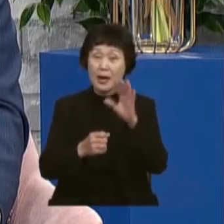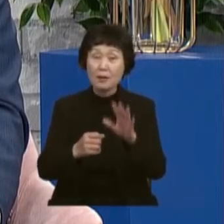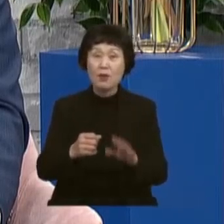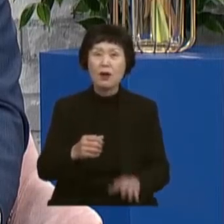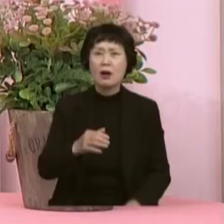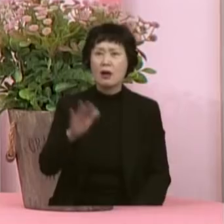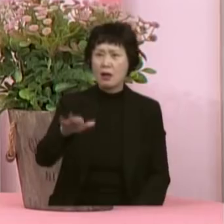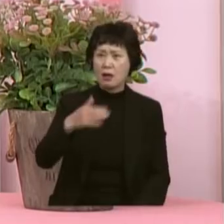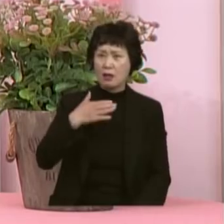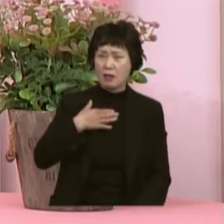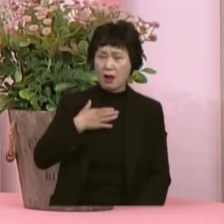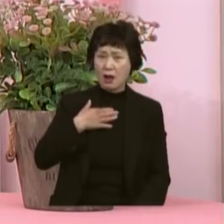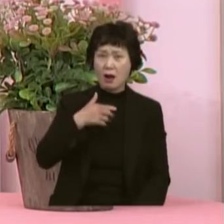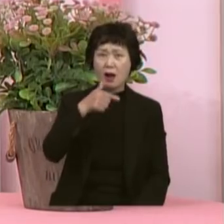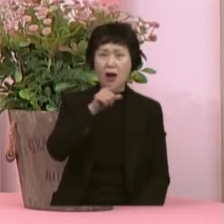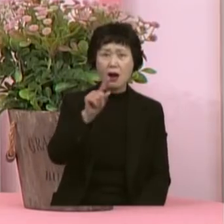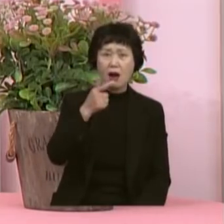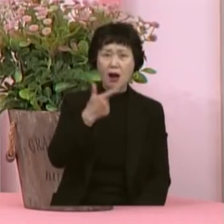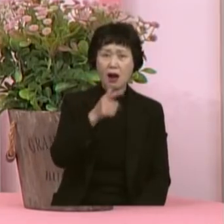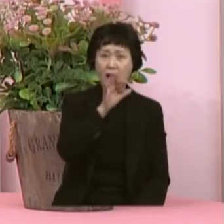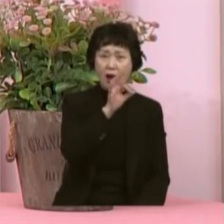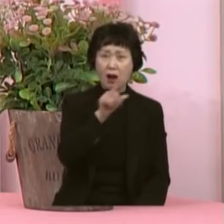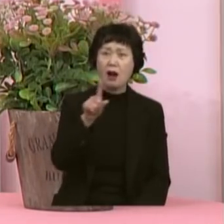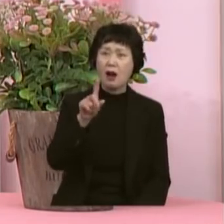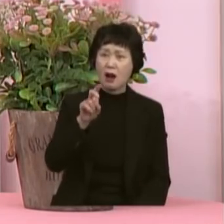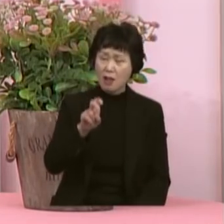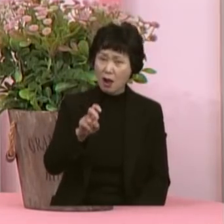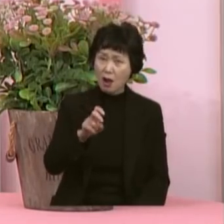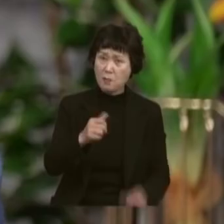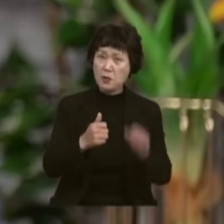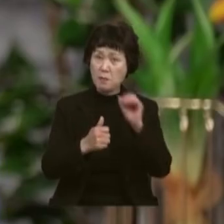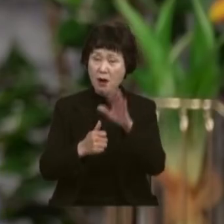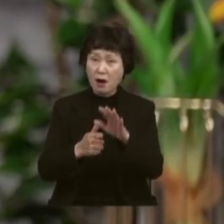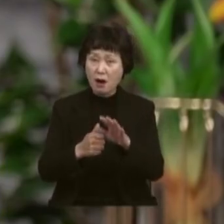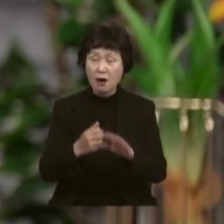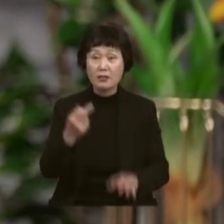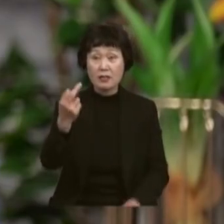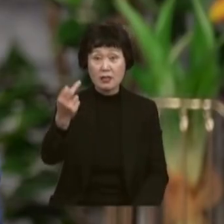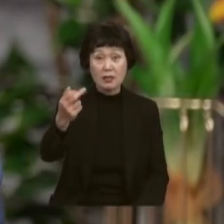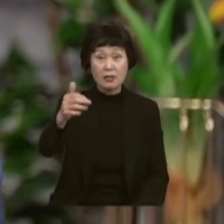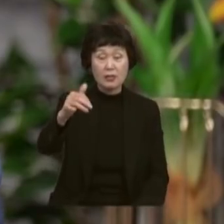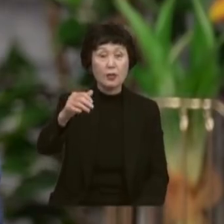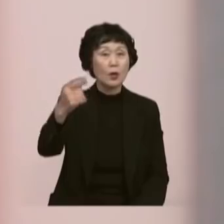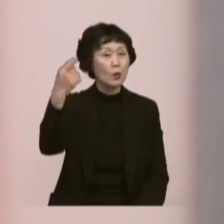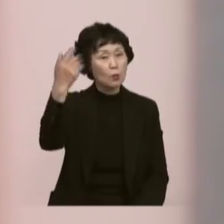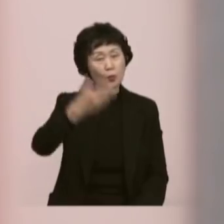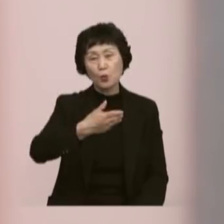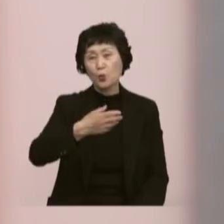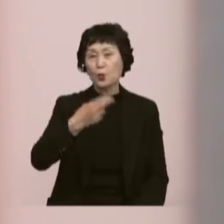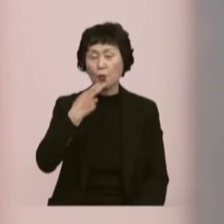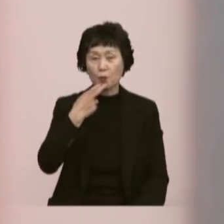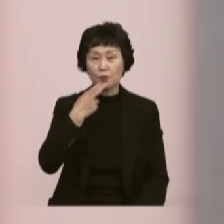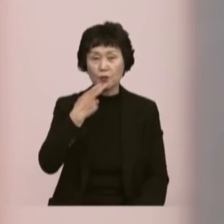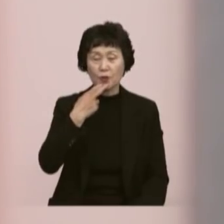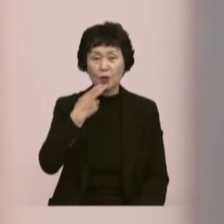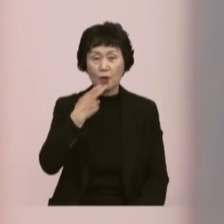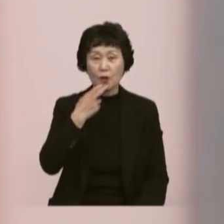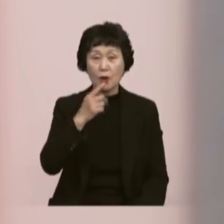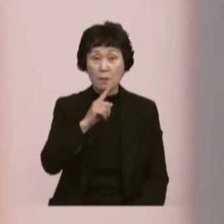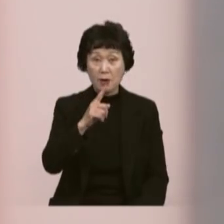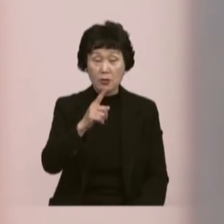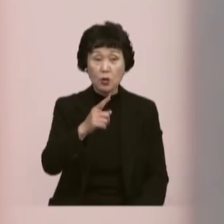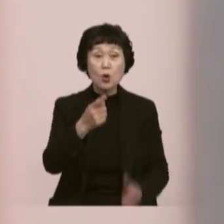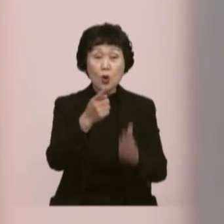형이 아무것도 안 물어봐요. 그래? 그분이 또 의뢰사 하나예요. 그중 딱 한마디가 너 수술비